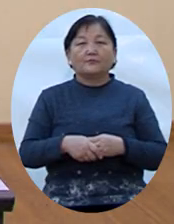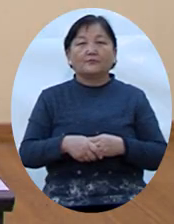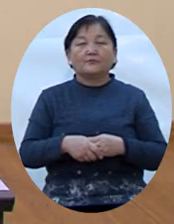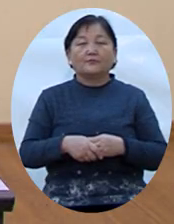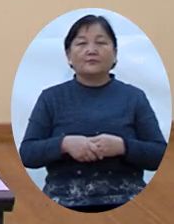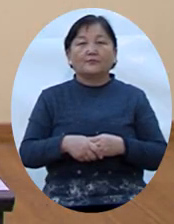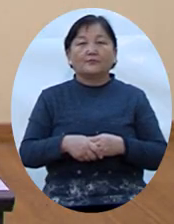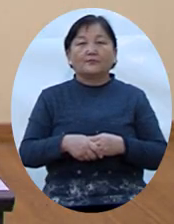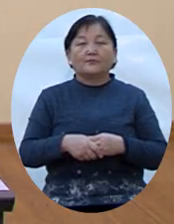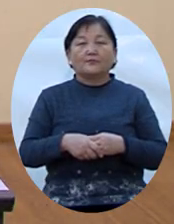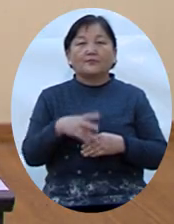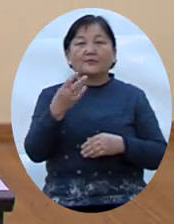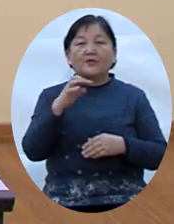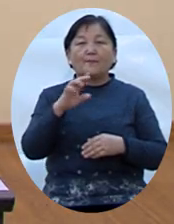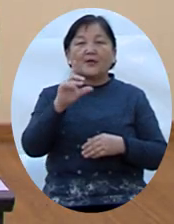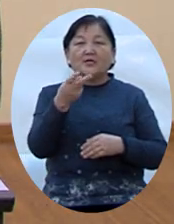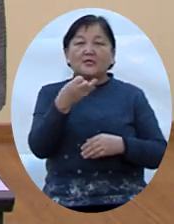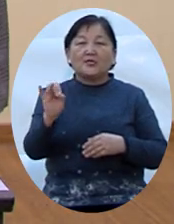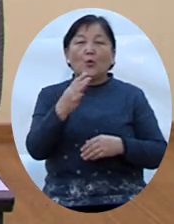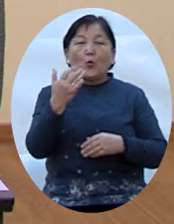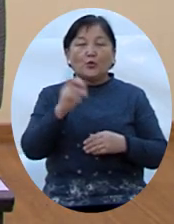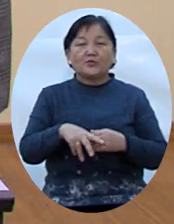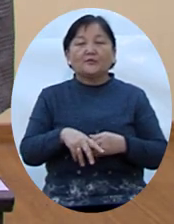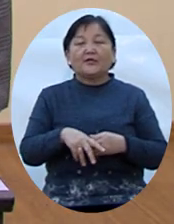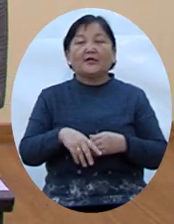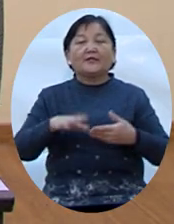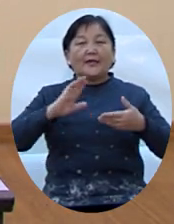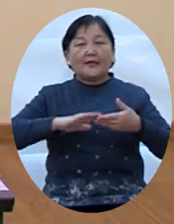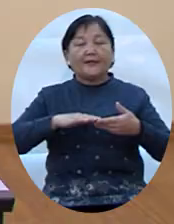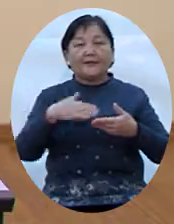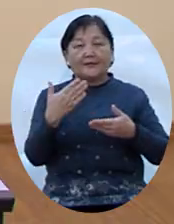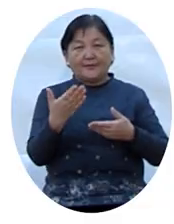За тэгэхээр лимбигний хүчлийн уусмалын орчинг танихад